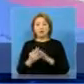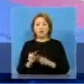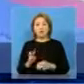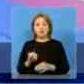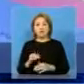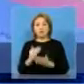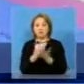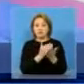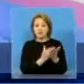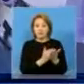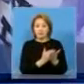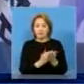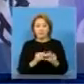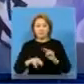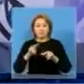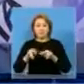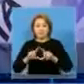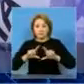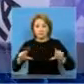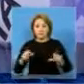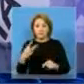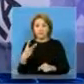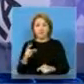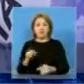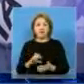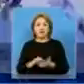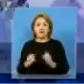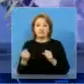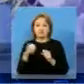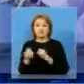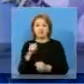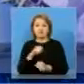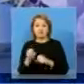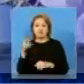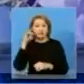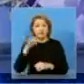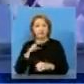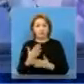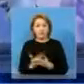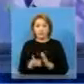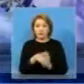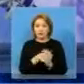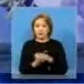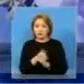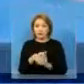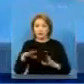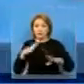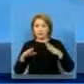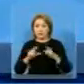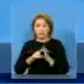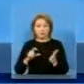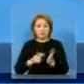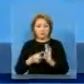бесігі бағдарламасы аясында салынған кешеннің бірінші қабатында таэквондо, еркін күрес, қазақ күресі және жаттығу залы